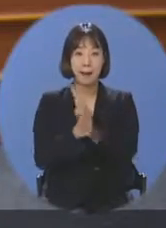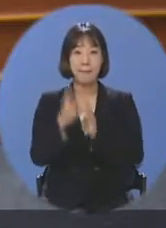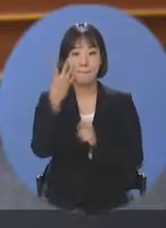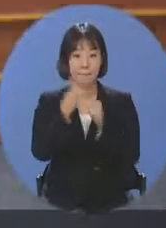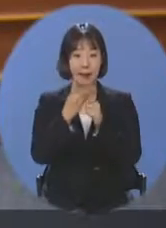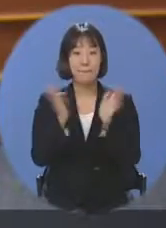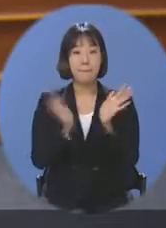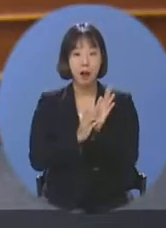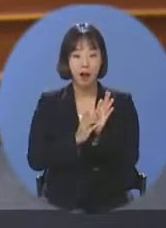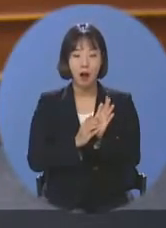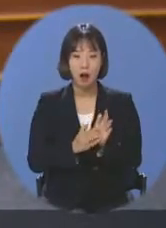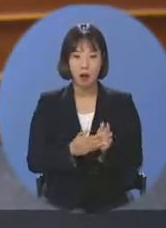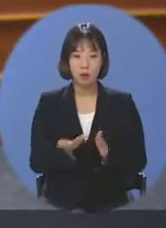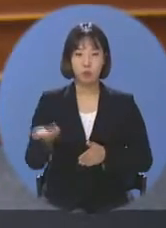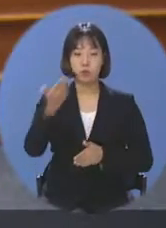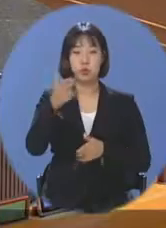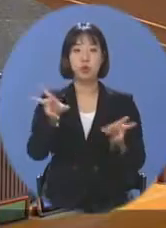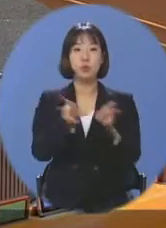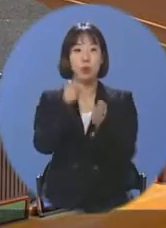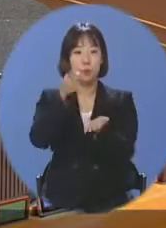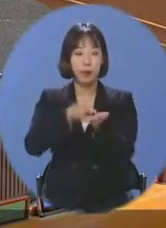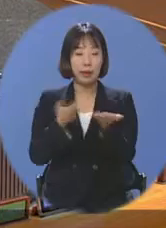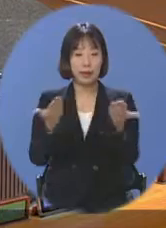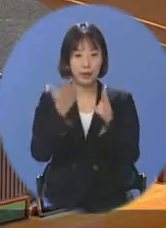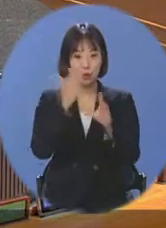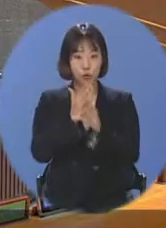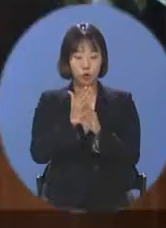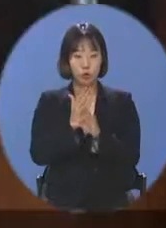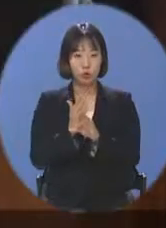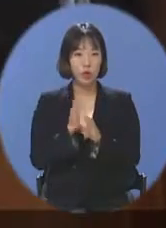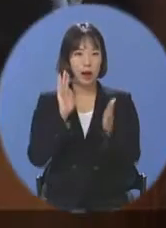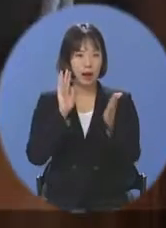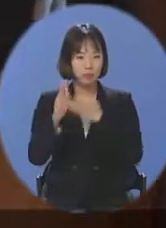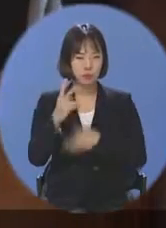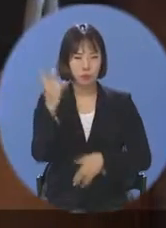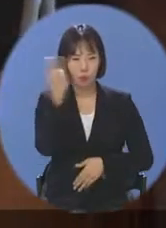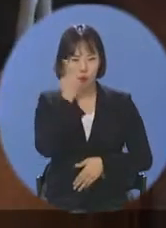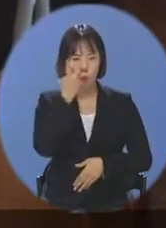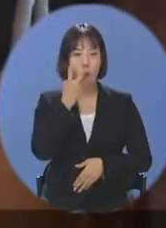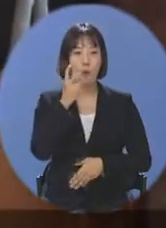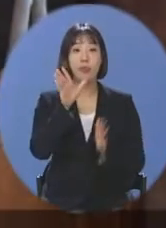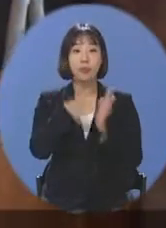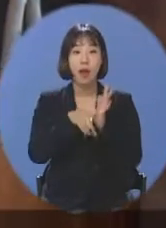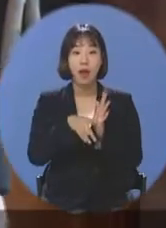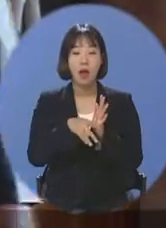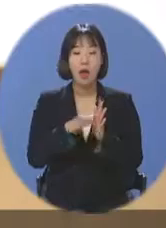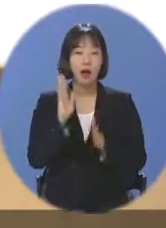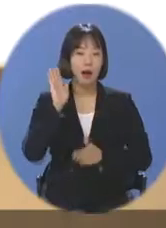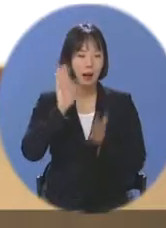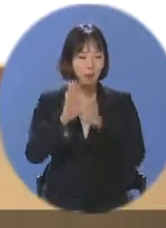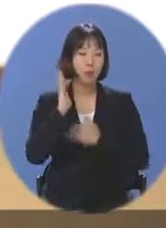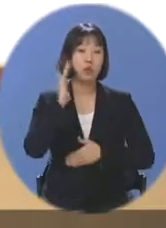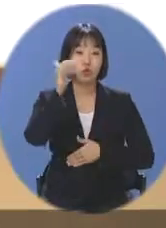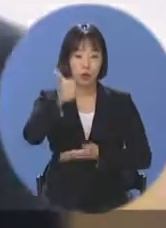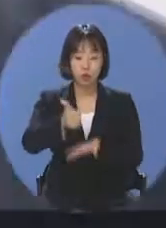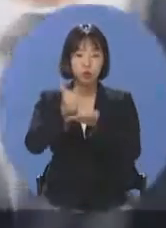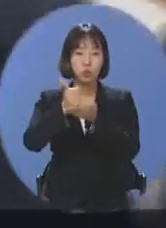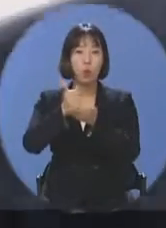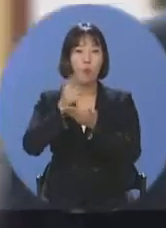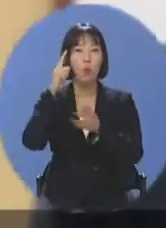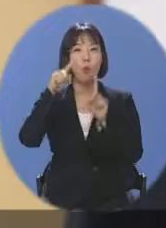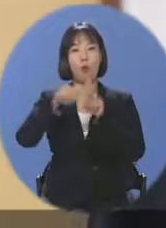총리는 각종 여론조사에서 차기 대통령 선호 분야에서 선두권을 달리고 있습니다. 이 때문에 지역에서는 이 총리의 거취에